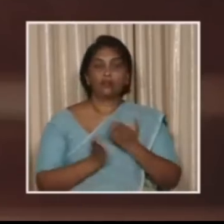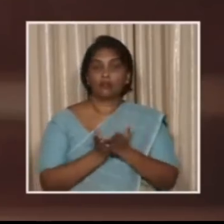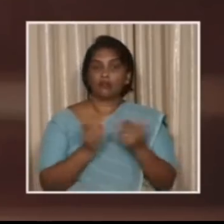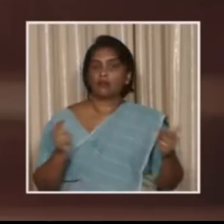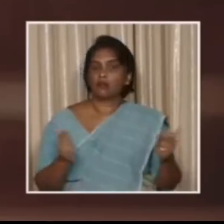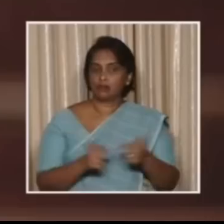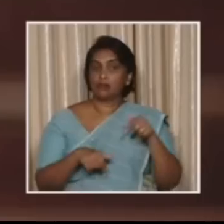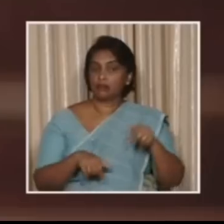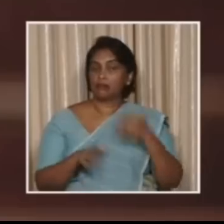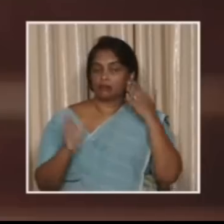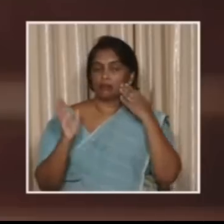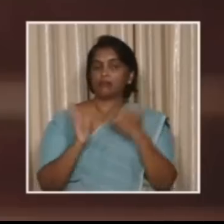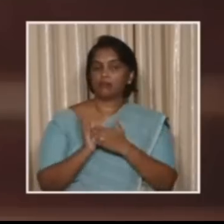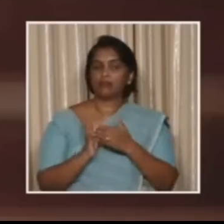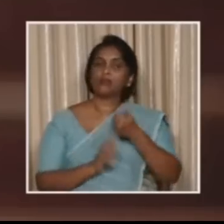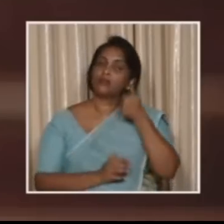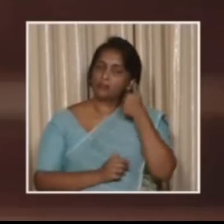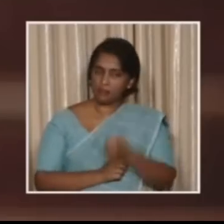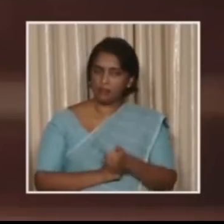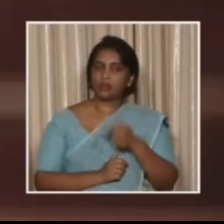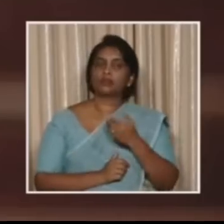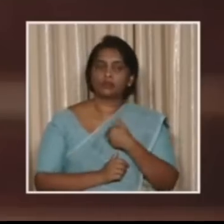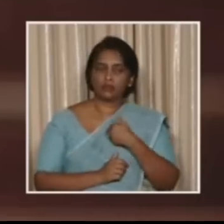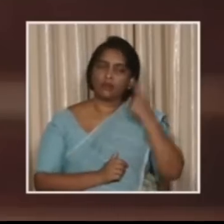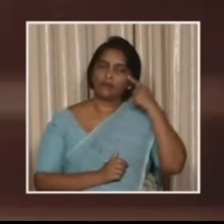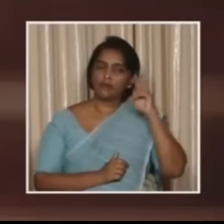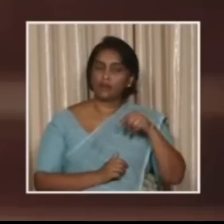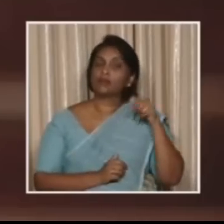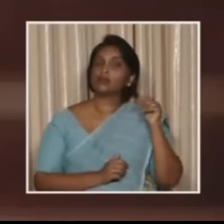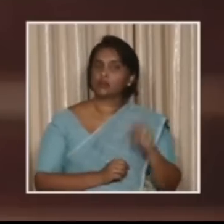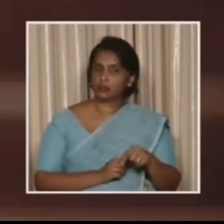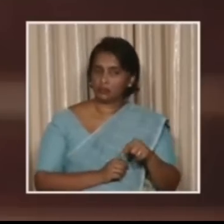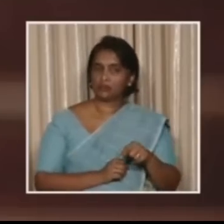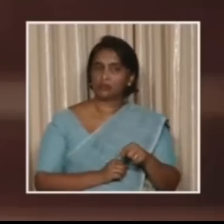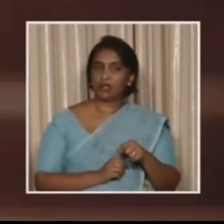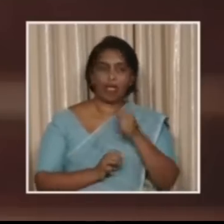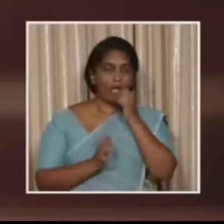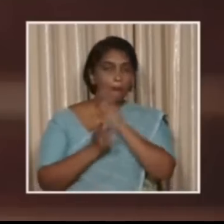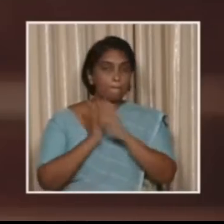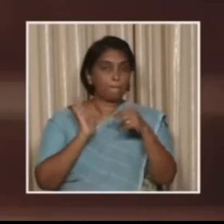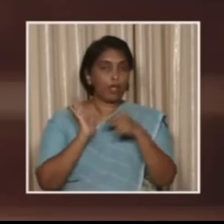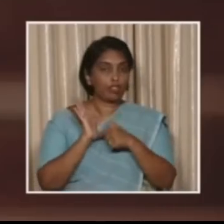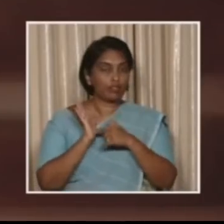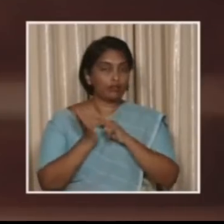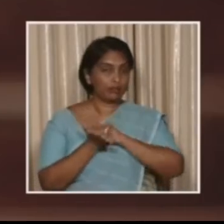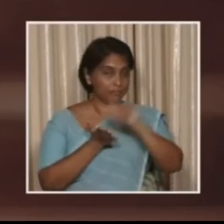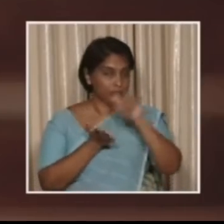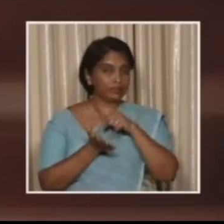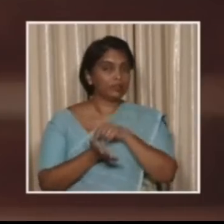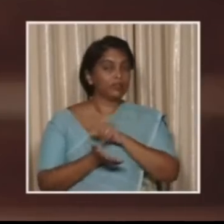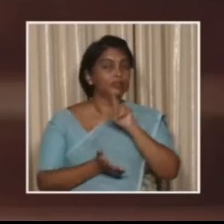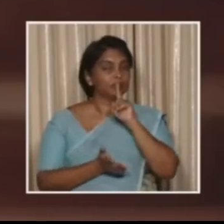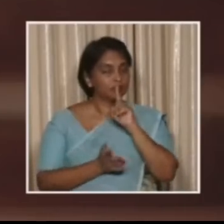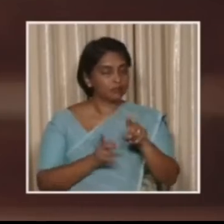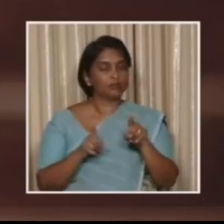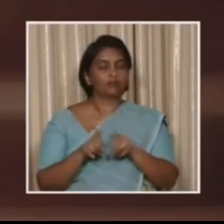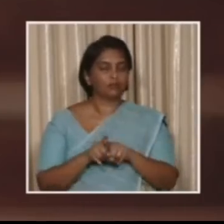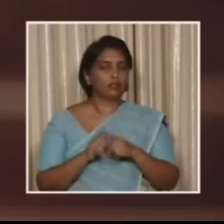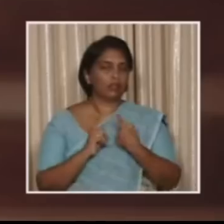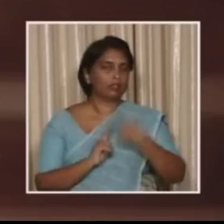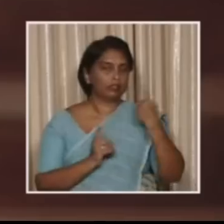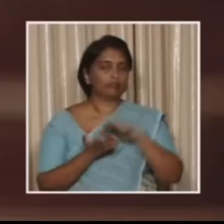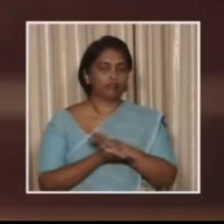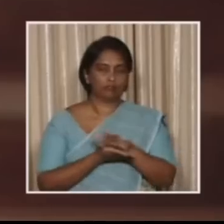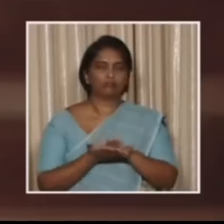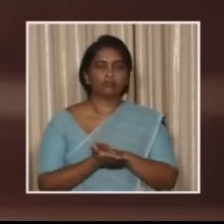இருந்தால் உடனடியாக தேர்தல் ஒன்றை நடத்துங்கள். அதன் பின்னர் மக்கள் ஆணை கிடைக்கும், எந்த ஒரு தரப்பினருடனும் இணைந்து பணியாற்ற நாம் தயாராக உள்ளோம்.